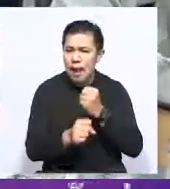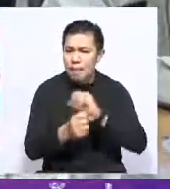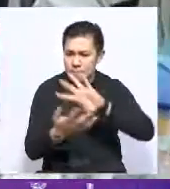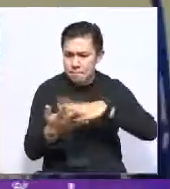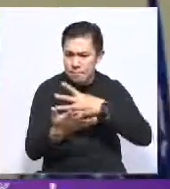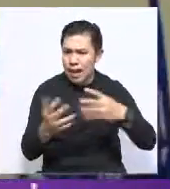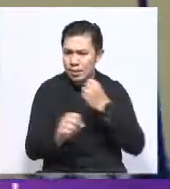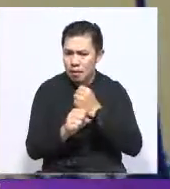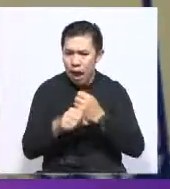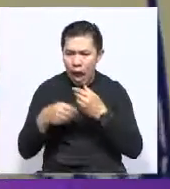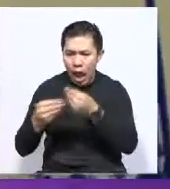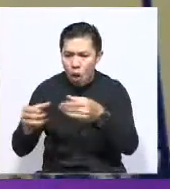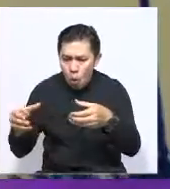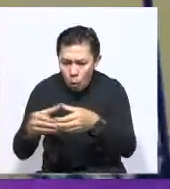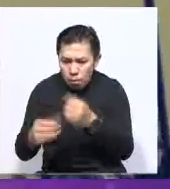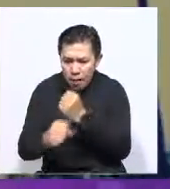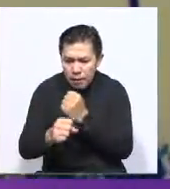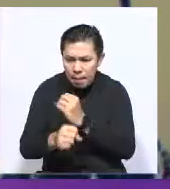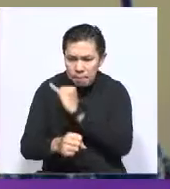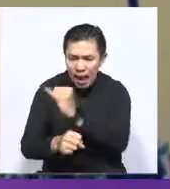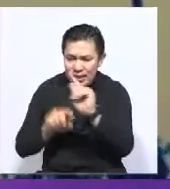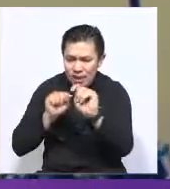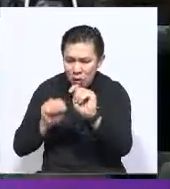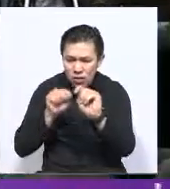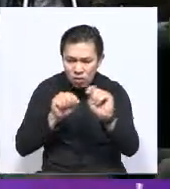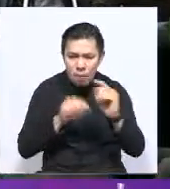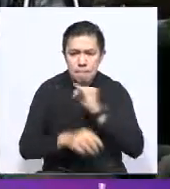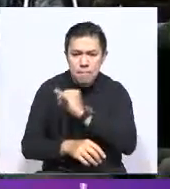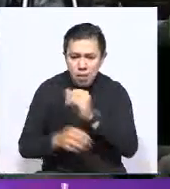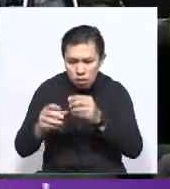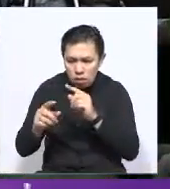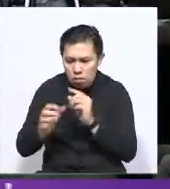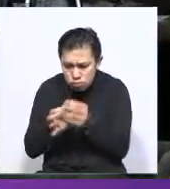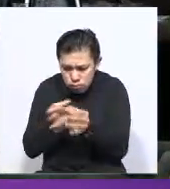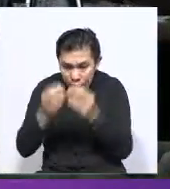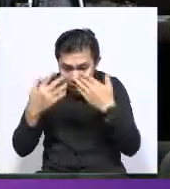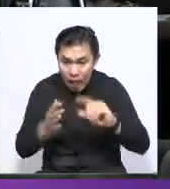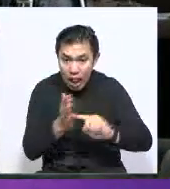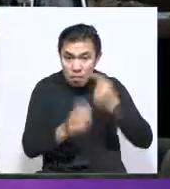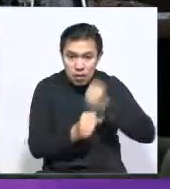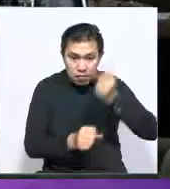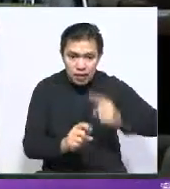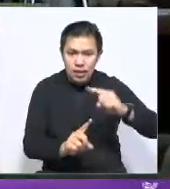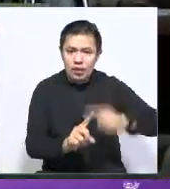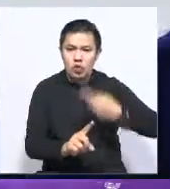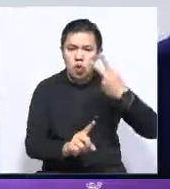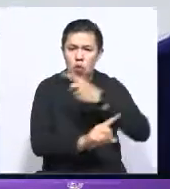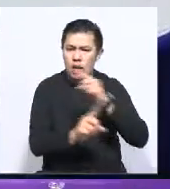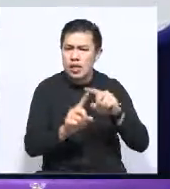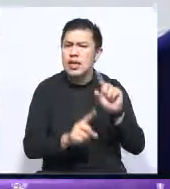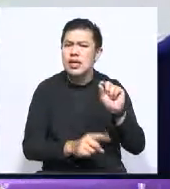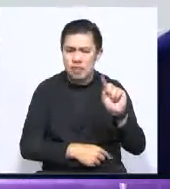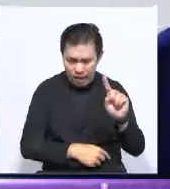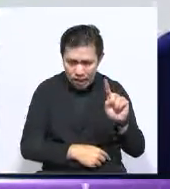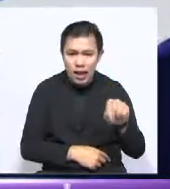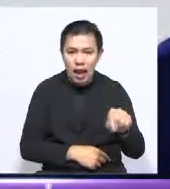ปฏิบัติงานให้กับทีมขับเคลื่อนระดับตำบลในพื้นที่ก่อนที่จะเริ่มปฏิบัติงานครั้งแรกวันที่21กุมภาพันธ์